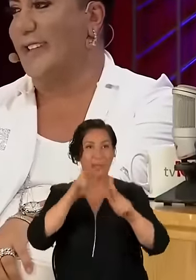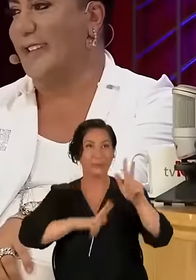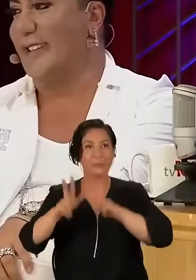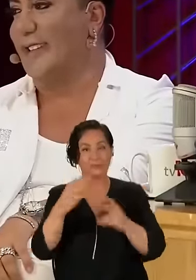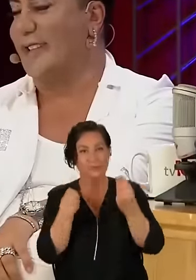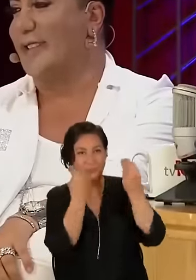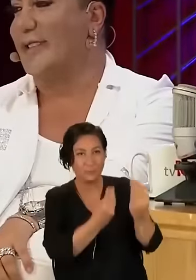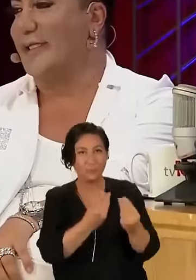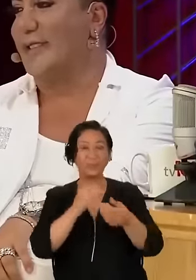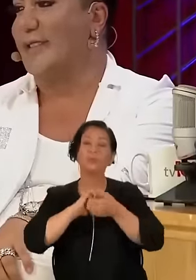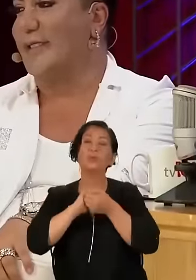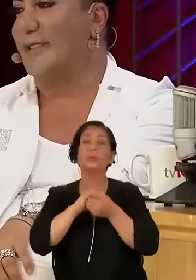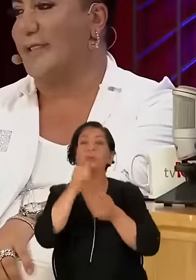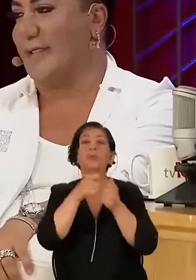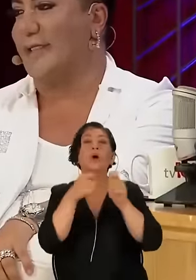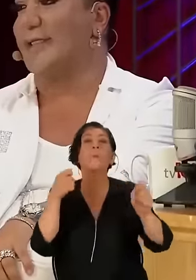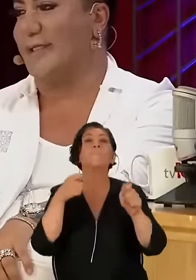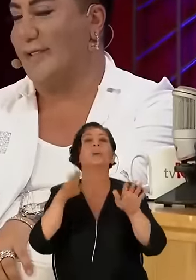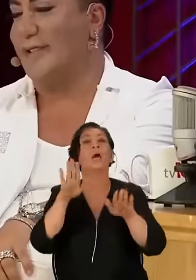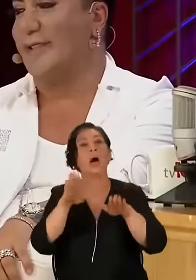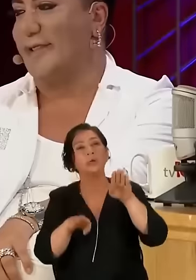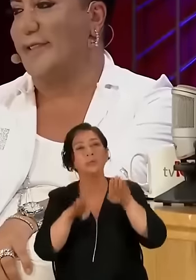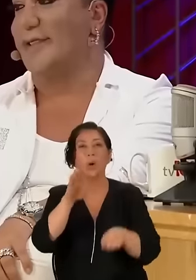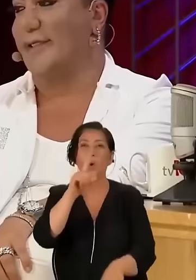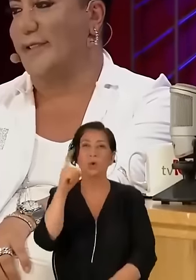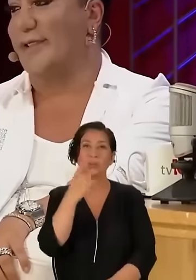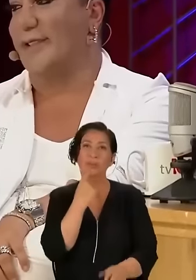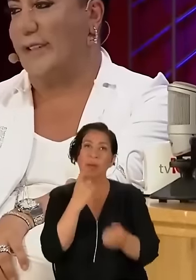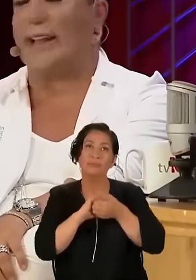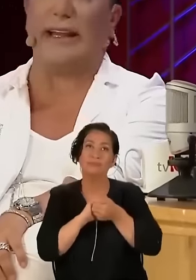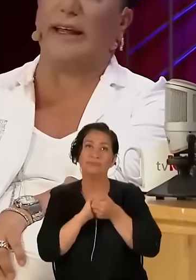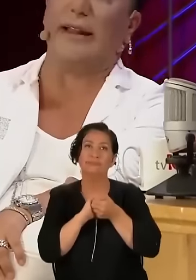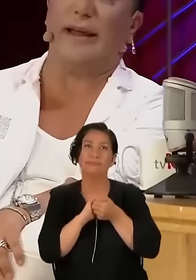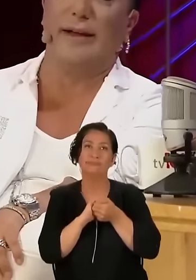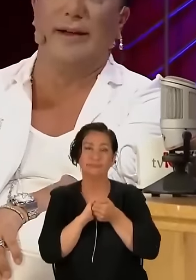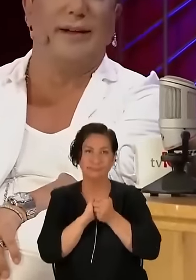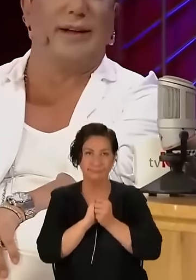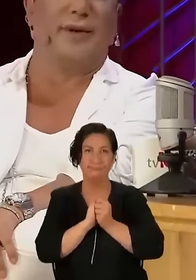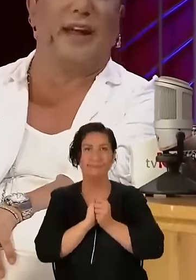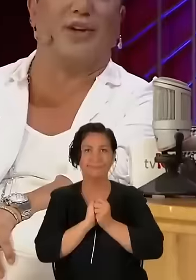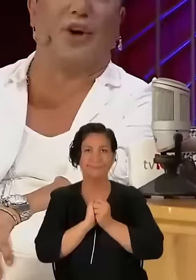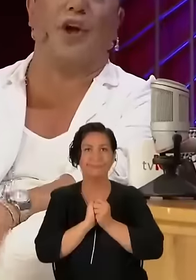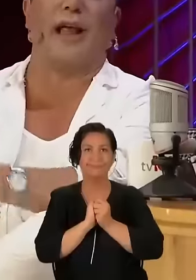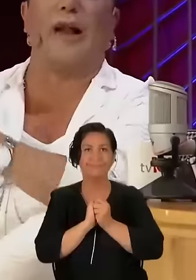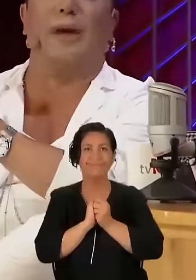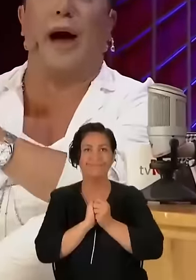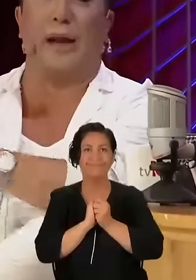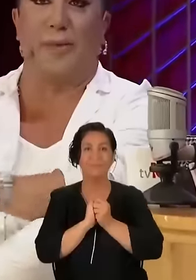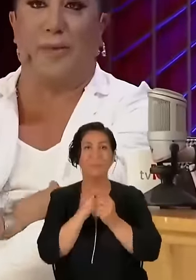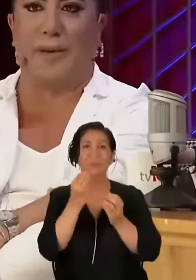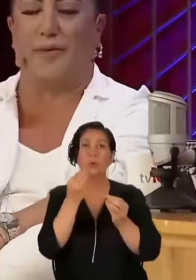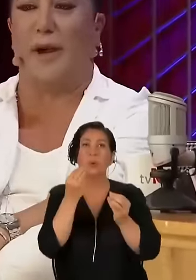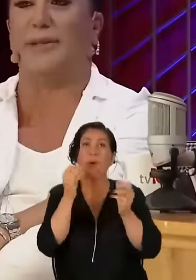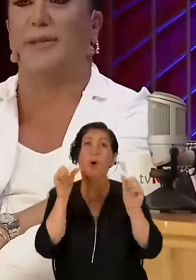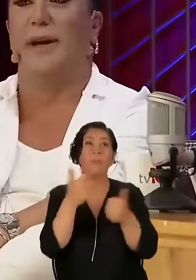falan verdim. Dostluğumuz hiç kopmadı. Aşağı yukarı 19 sene oluyordur. Kesinlikle. Evet. Bir kere çok güzel bir